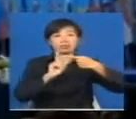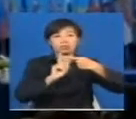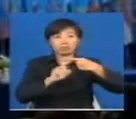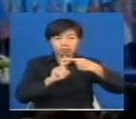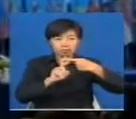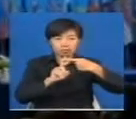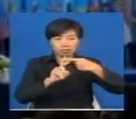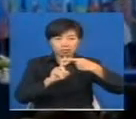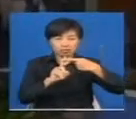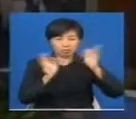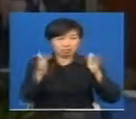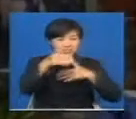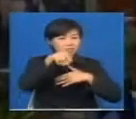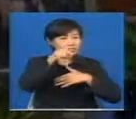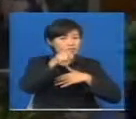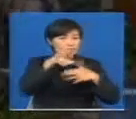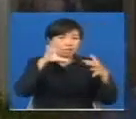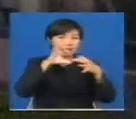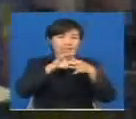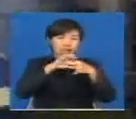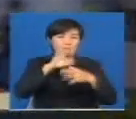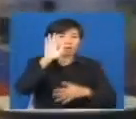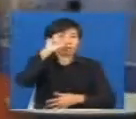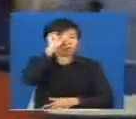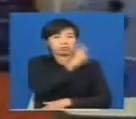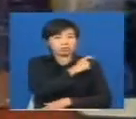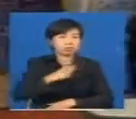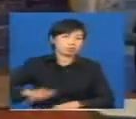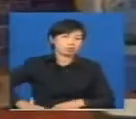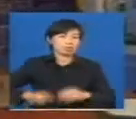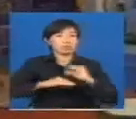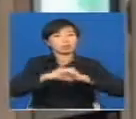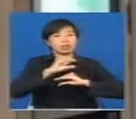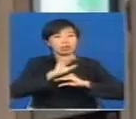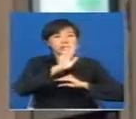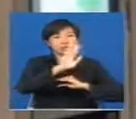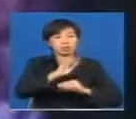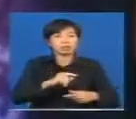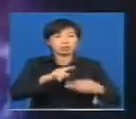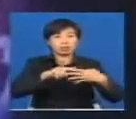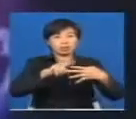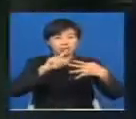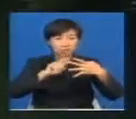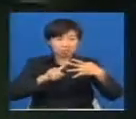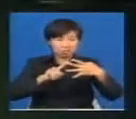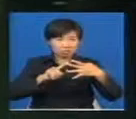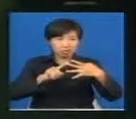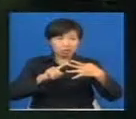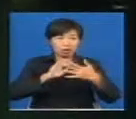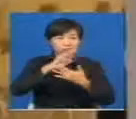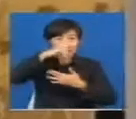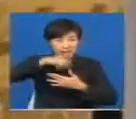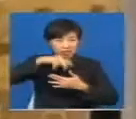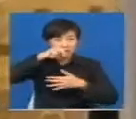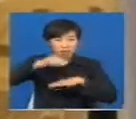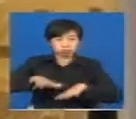าวิเลียนโครงการอันเนื่องมาจากพระราชดำริ พาวิเลียนมหาอุทกภัยในประเทศไ